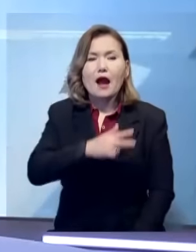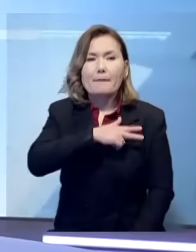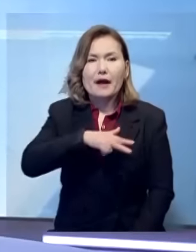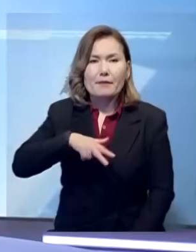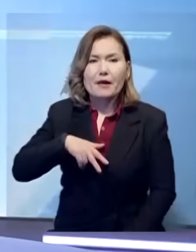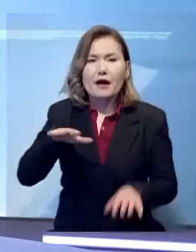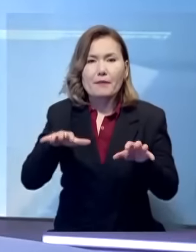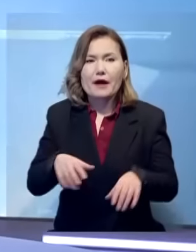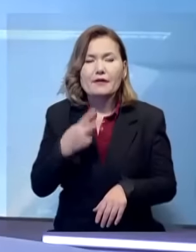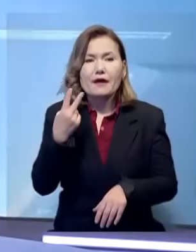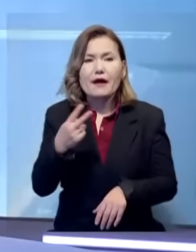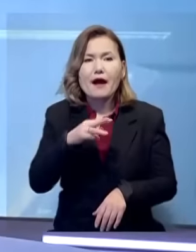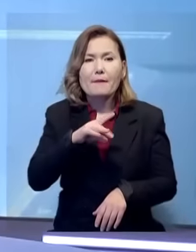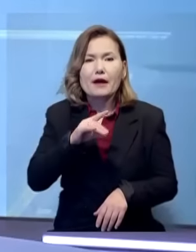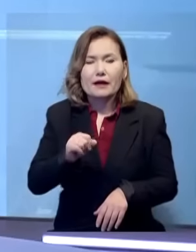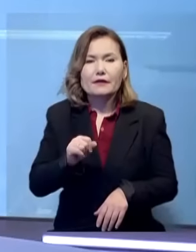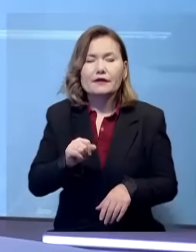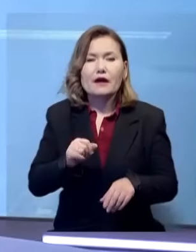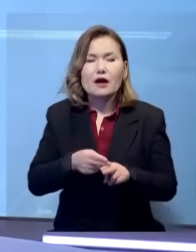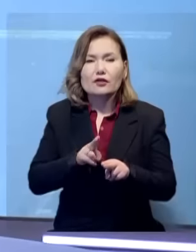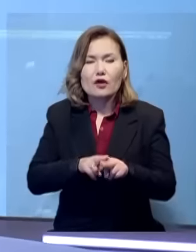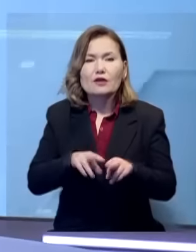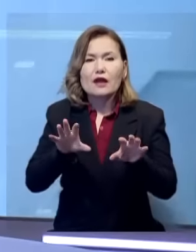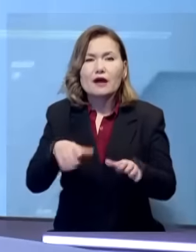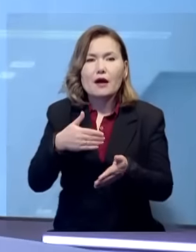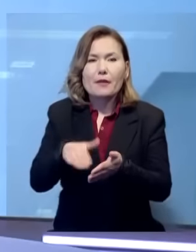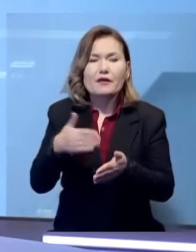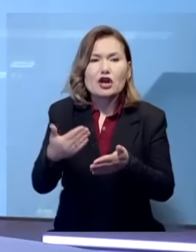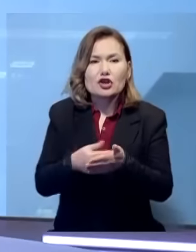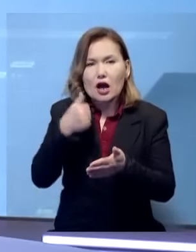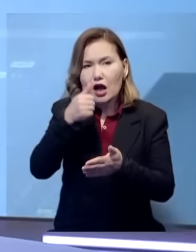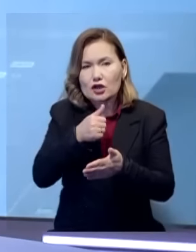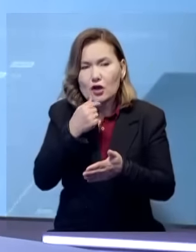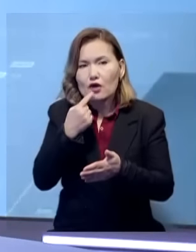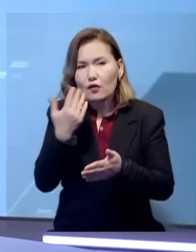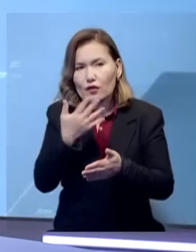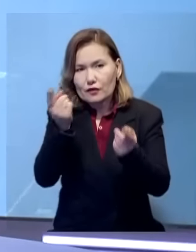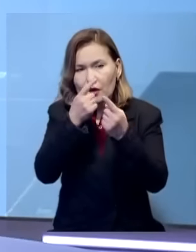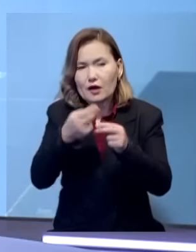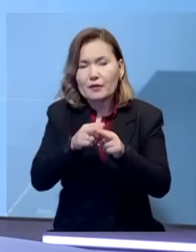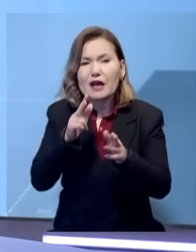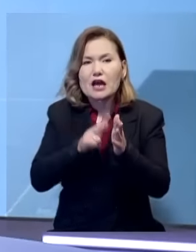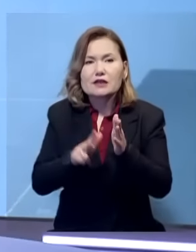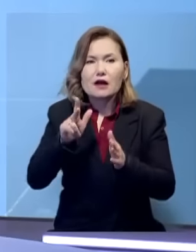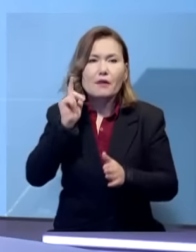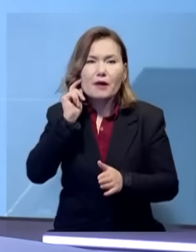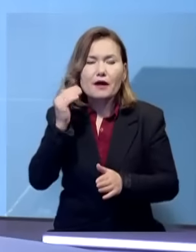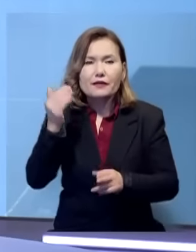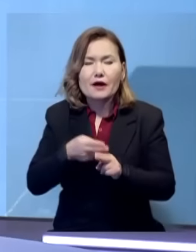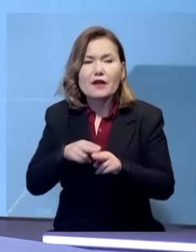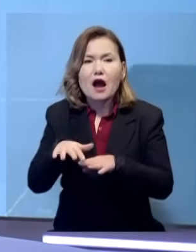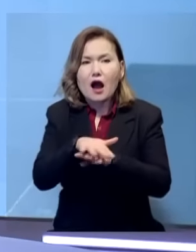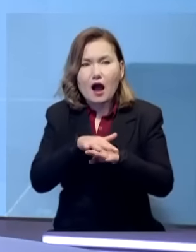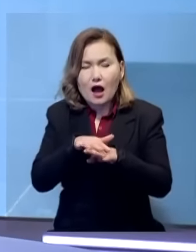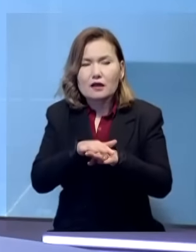Дания патшайымы 2-ші Маргарет тақтан бас тартады. Бұл туралы ол жаңа жылдық үндеуінде жария етті. 83 жастағы монархты халық